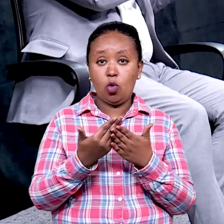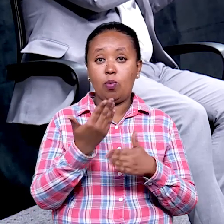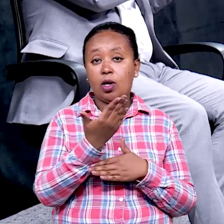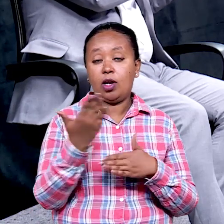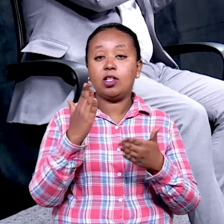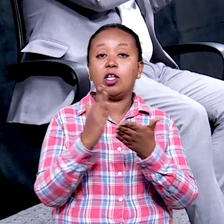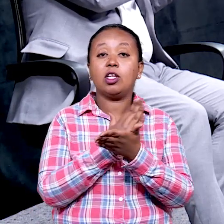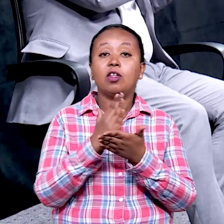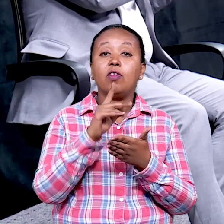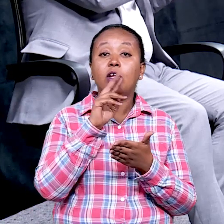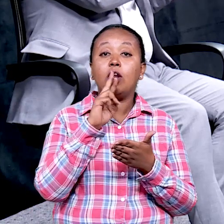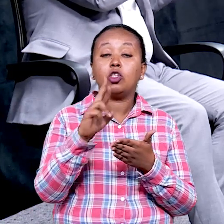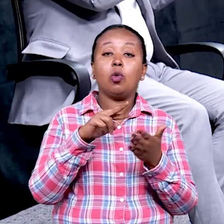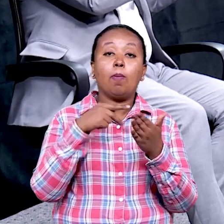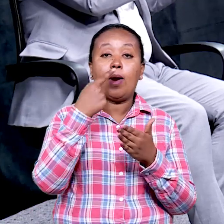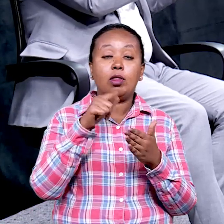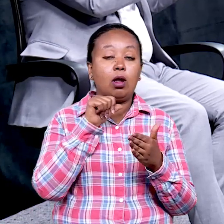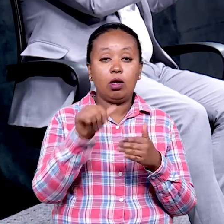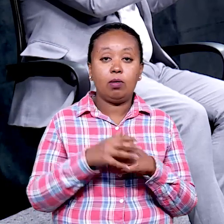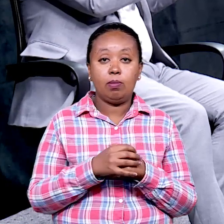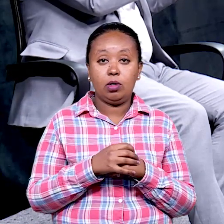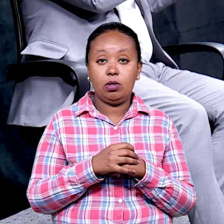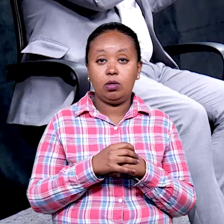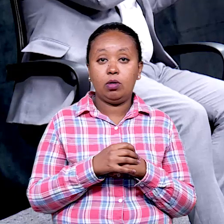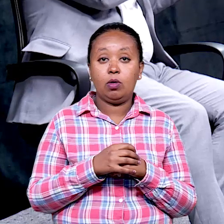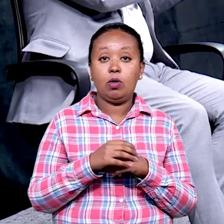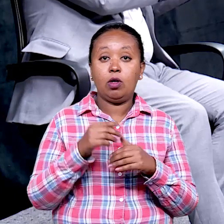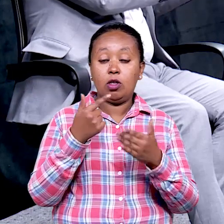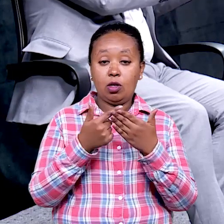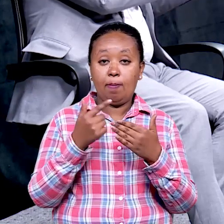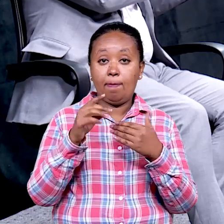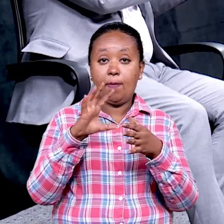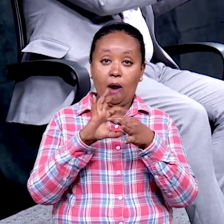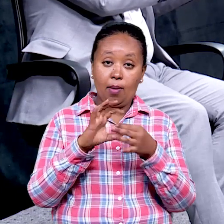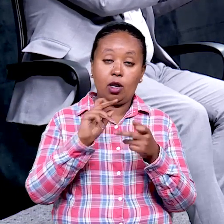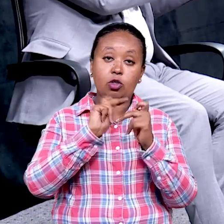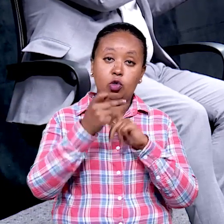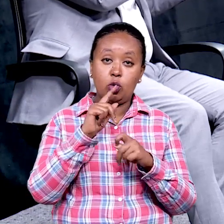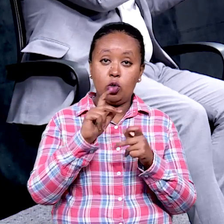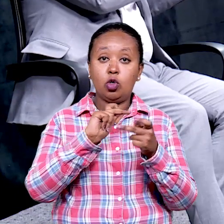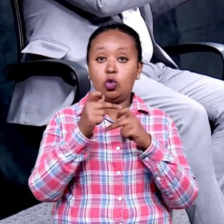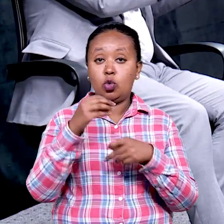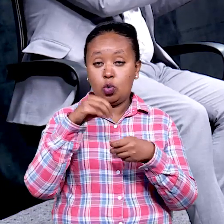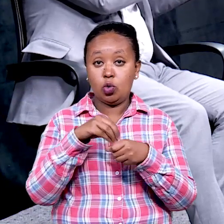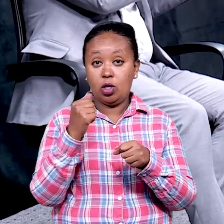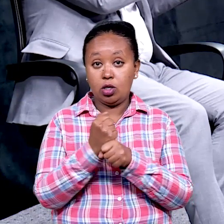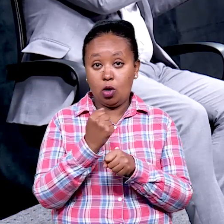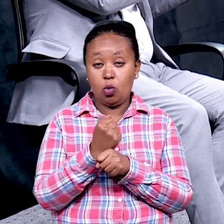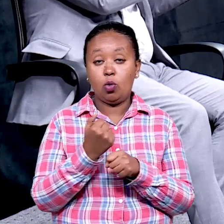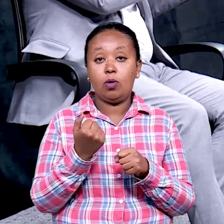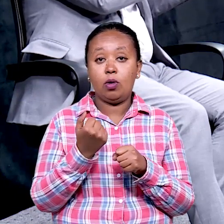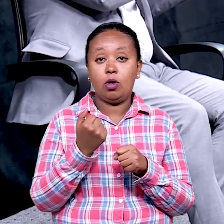በሁሉም ነገር ተሳታፊ ናቸው ማለት አይደለም። የሲቪክ ማህበራት ድርጅቶች ናቸው። ድርጅቶች ውስጥ